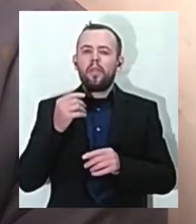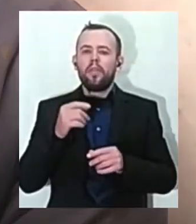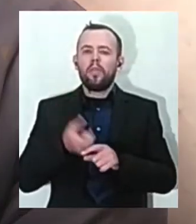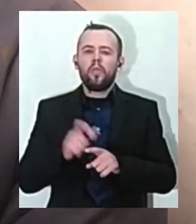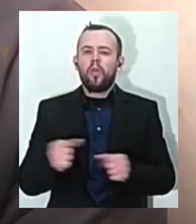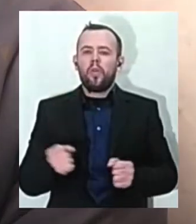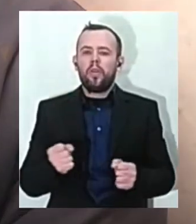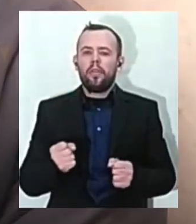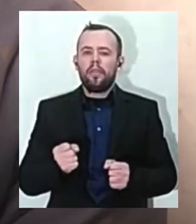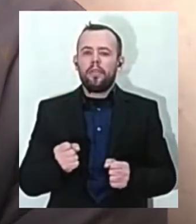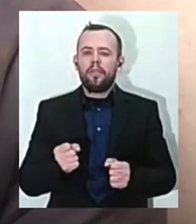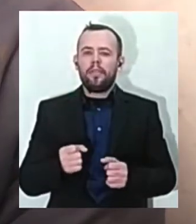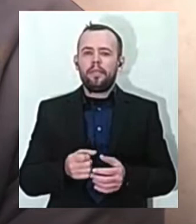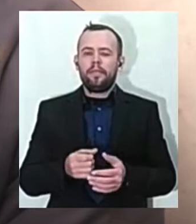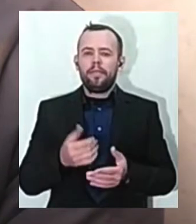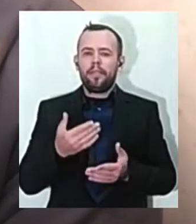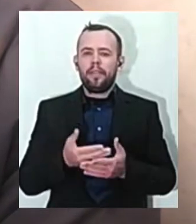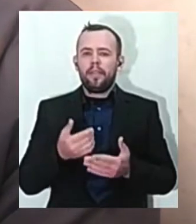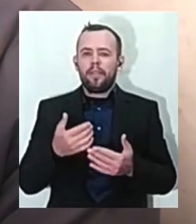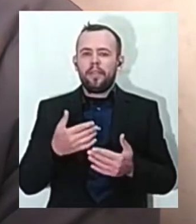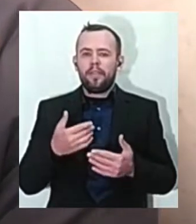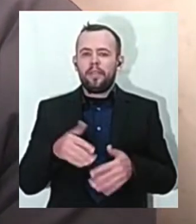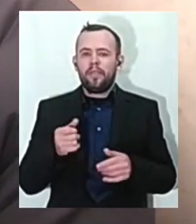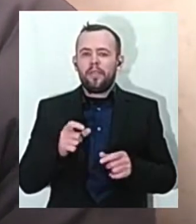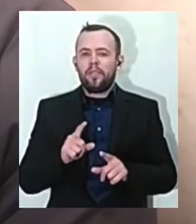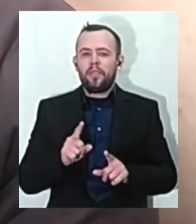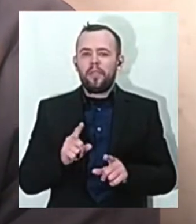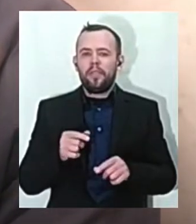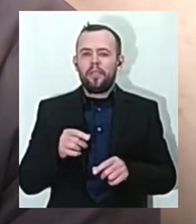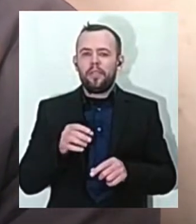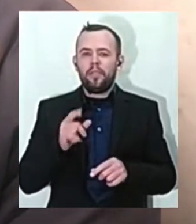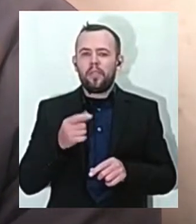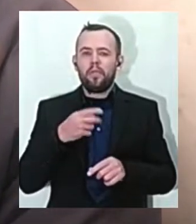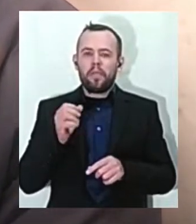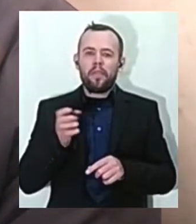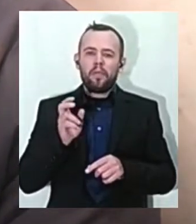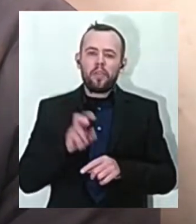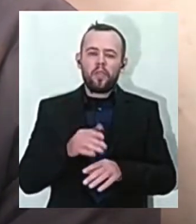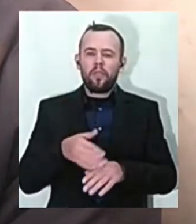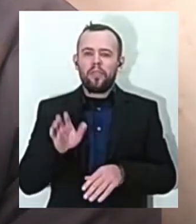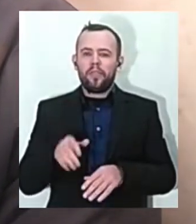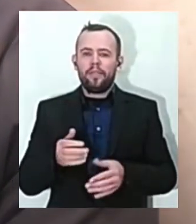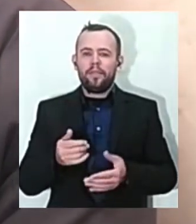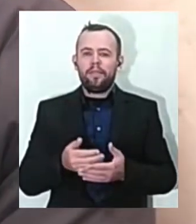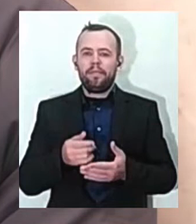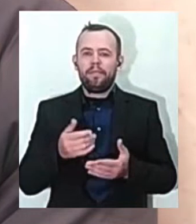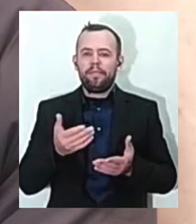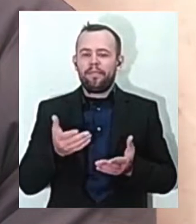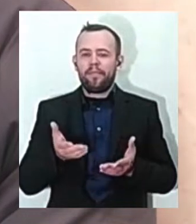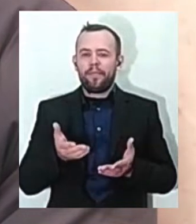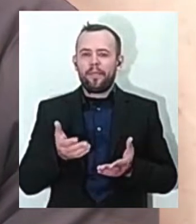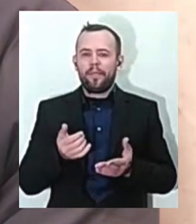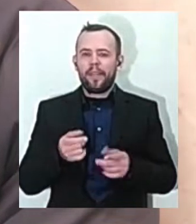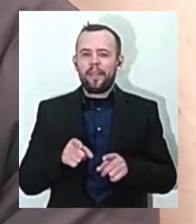Тут дуже хороші умови, добре всі відносяться. Прийшов сюди погрітися,